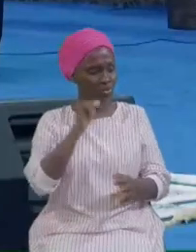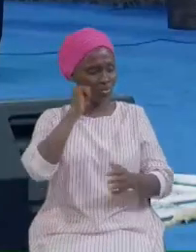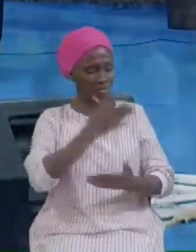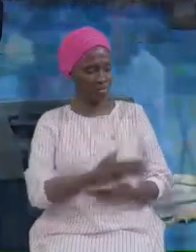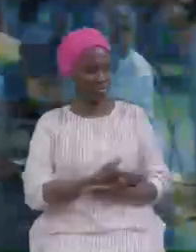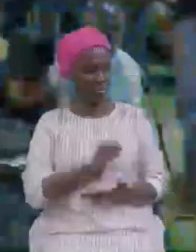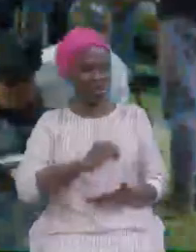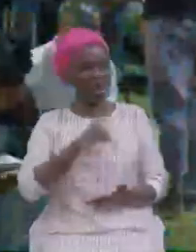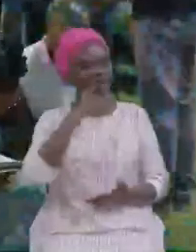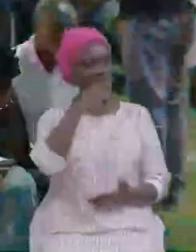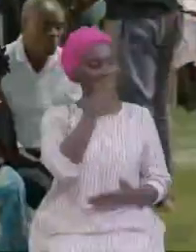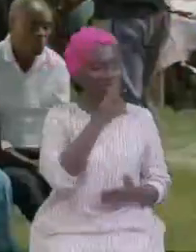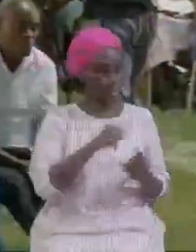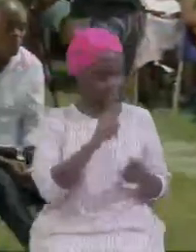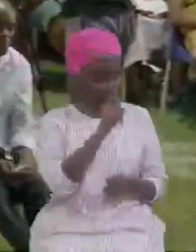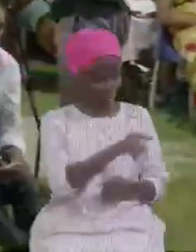dis.